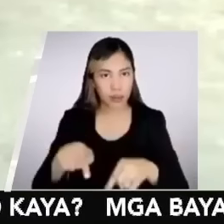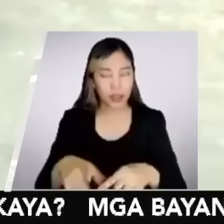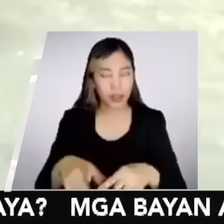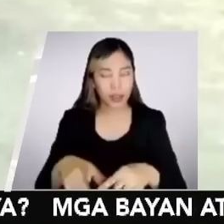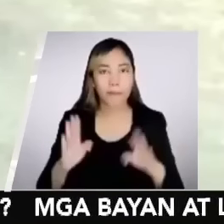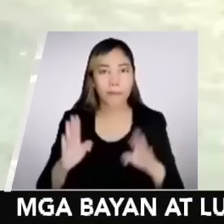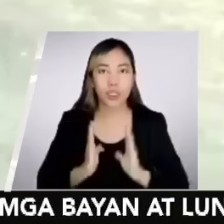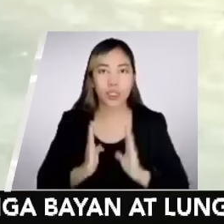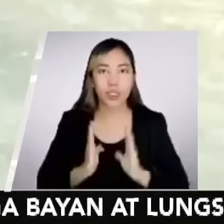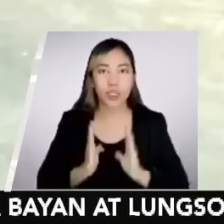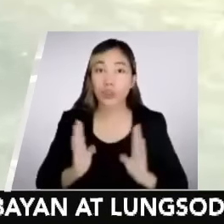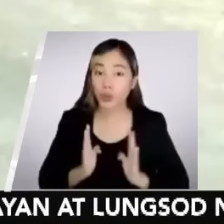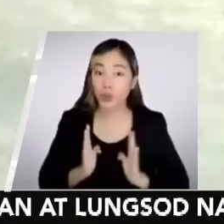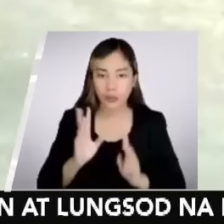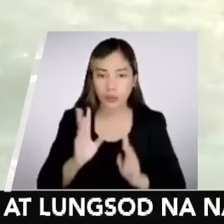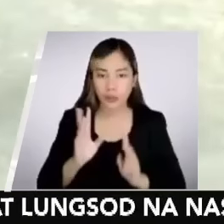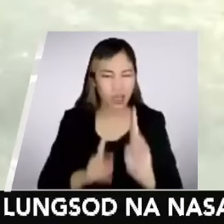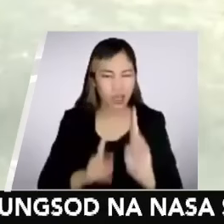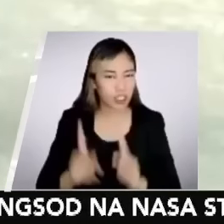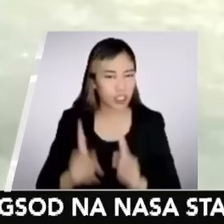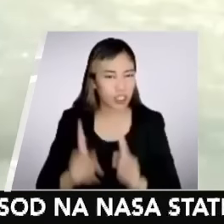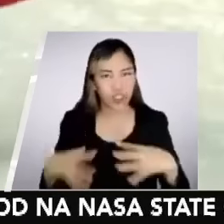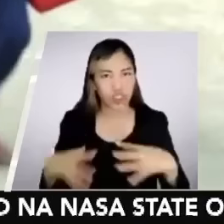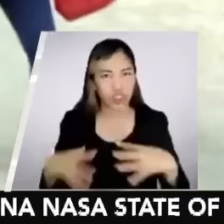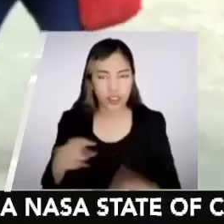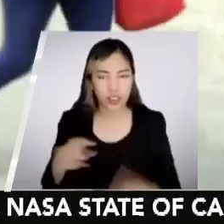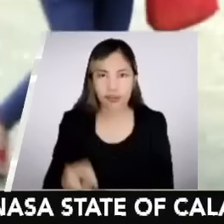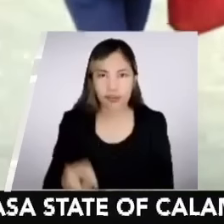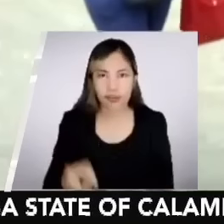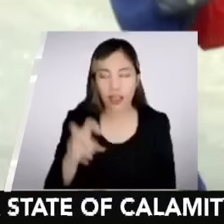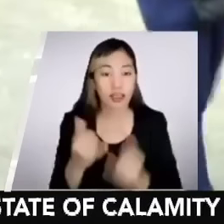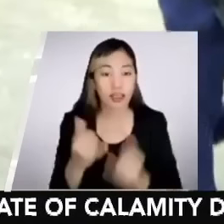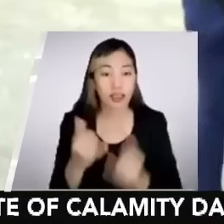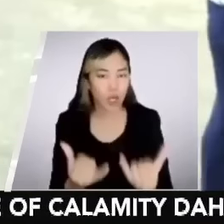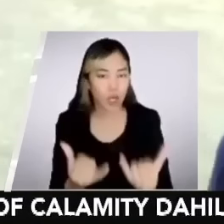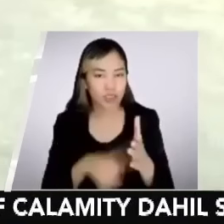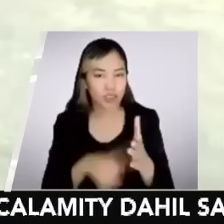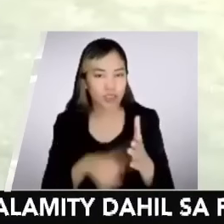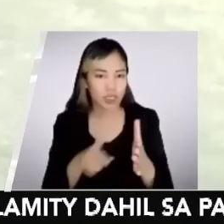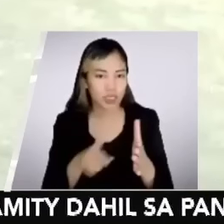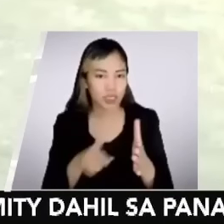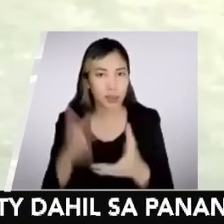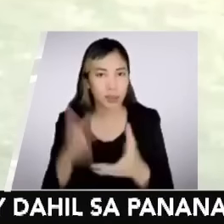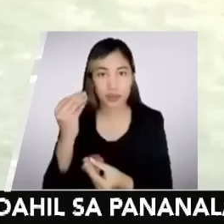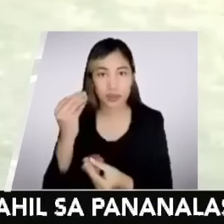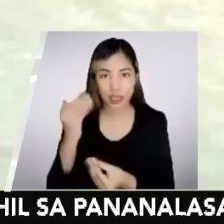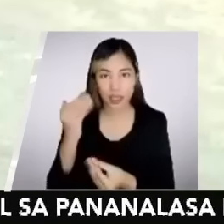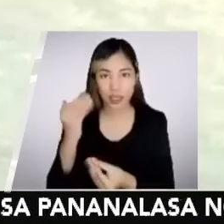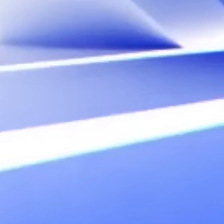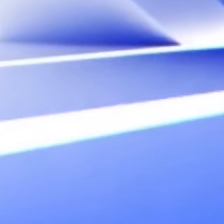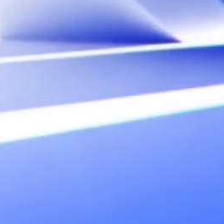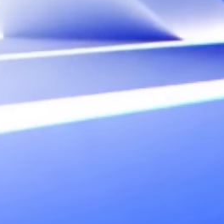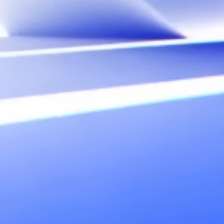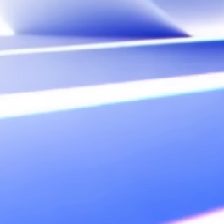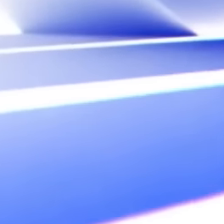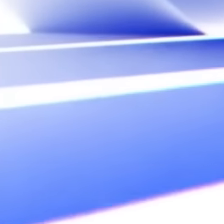Long Undas Weekend doon. Mag-uulat on the spot si Jasmine Gabriel Galvan ng GMA Regional